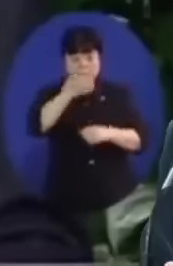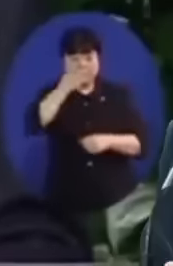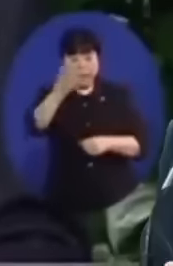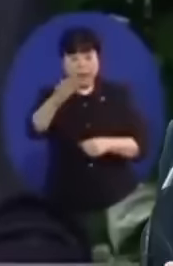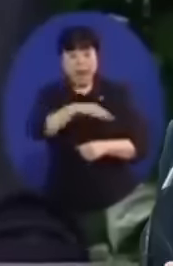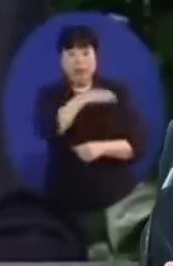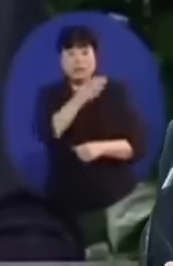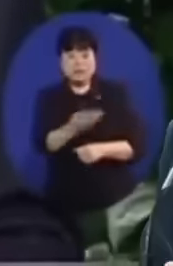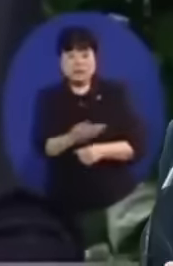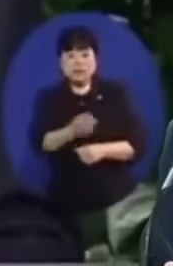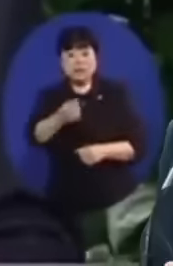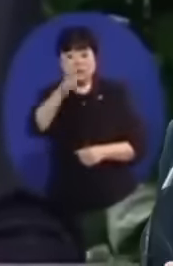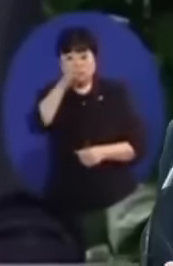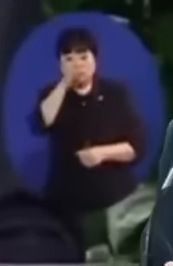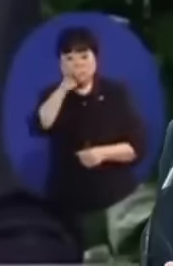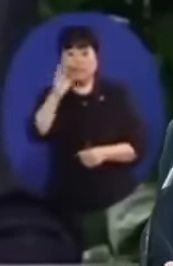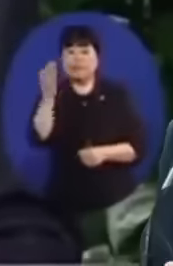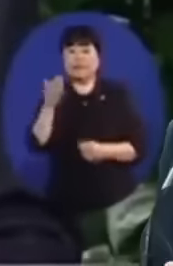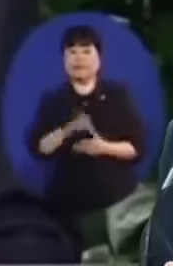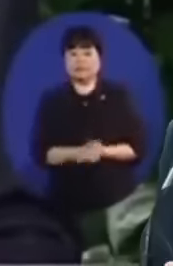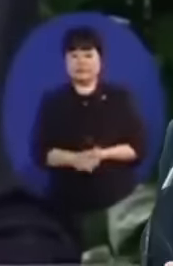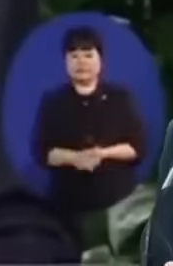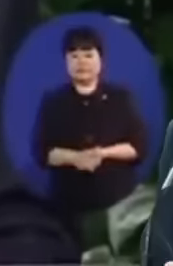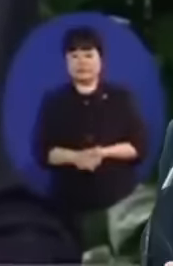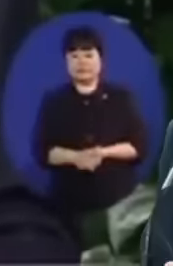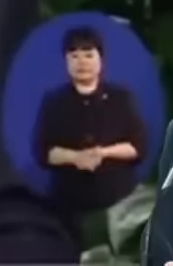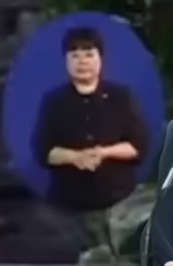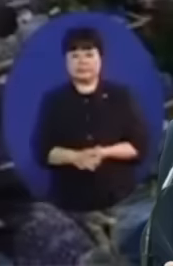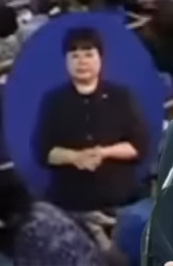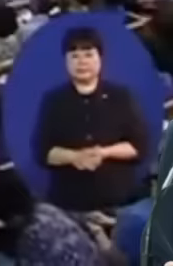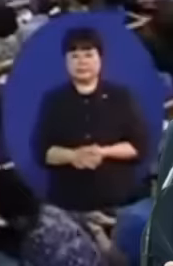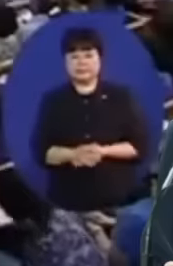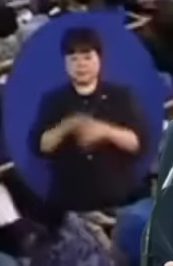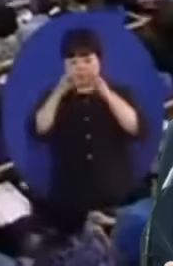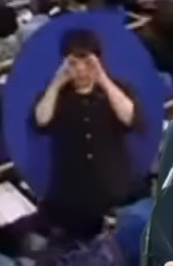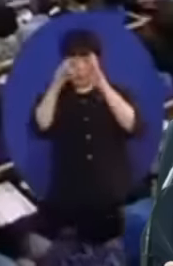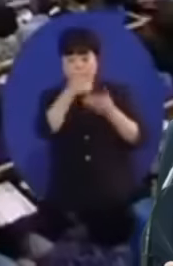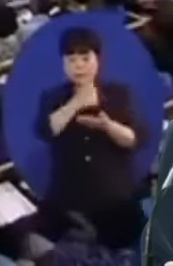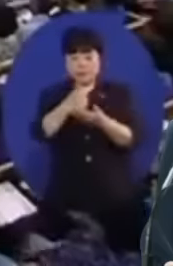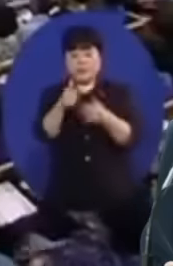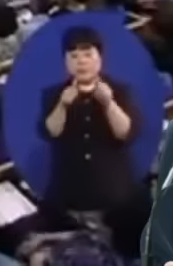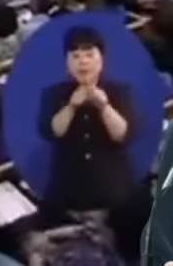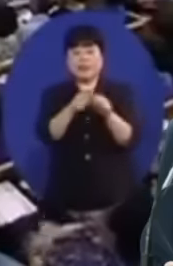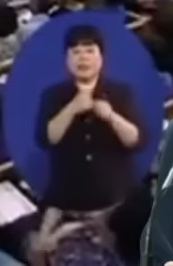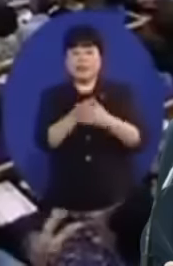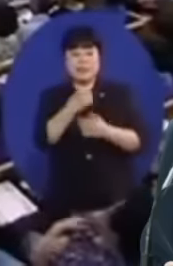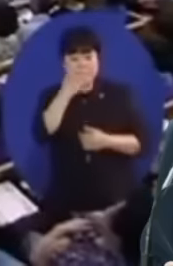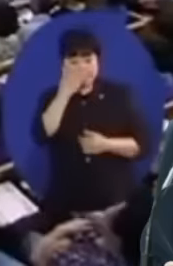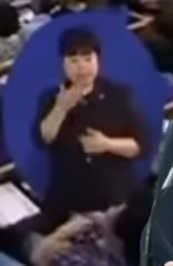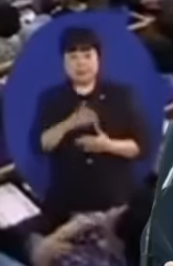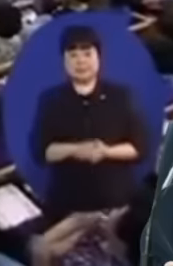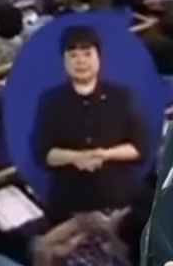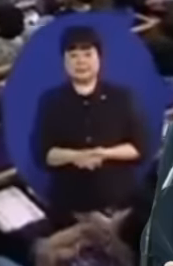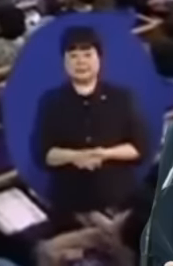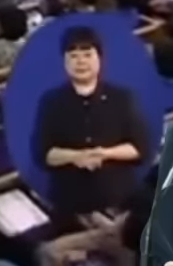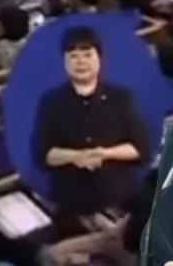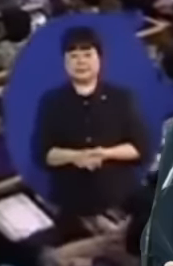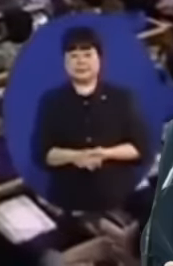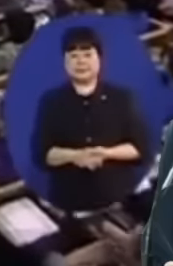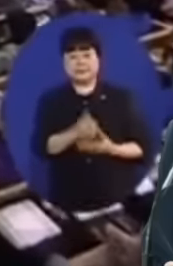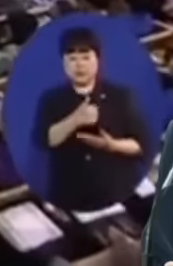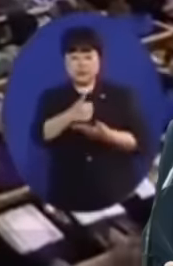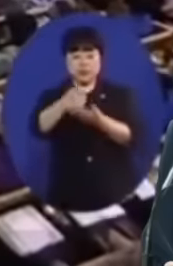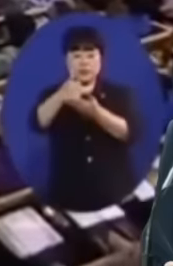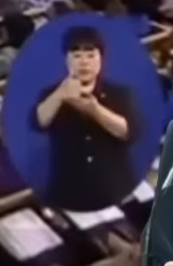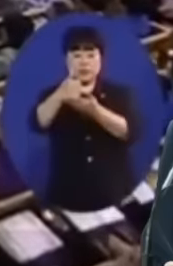있는 능력을 가지고 있게 되는 것입니다. 왜냐하면 주님이 같이 계시기 때문인 것입니다.